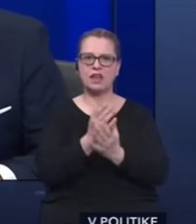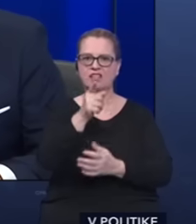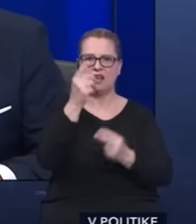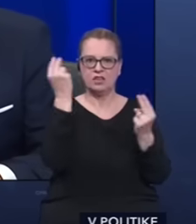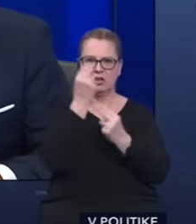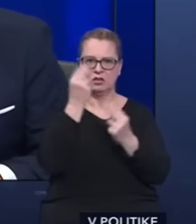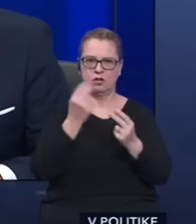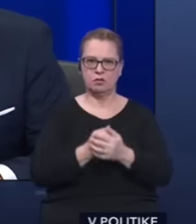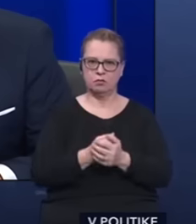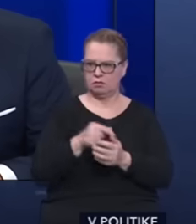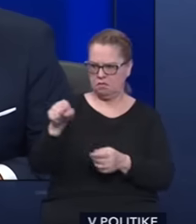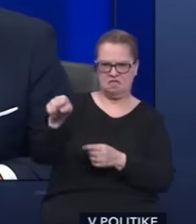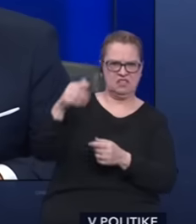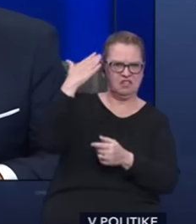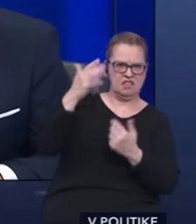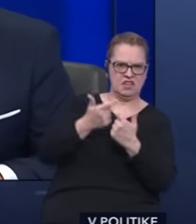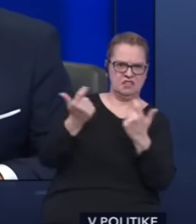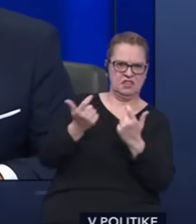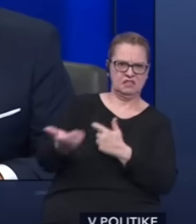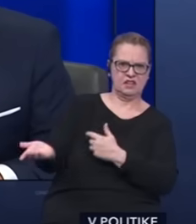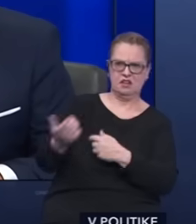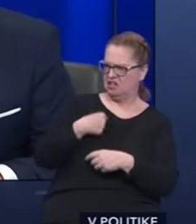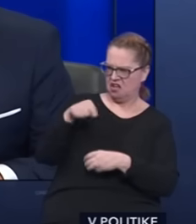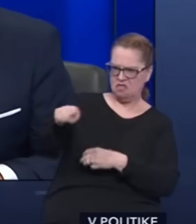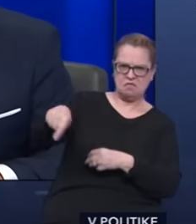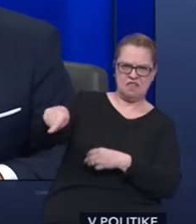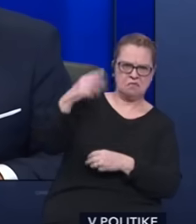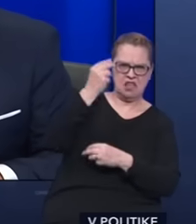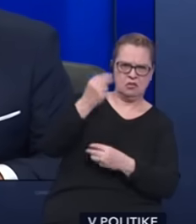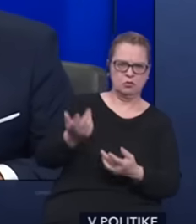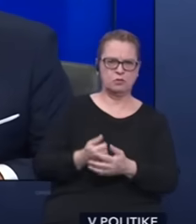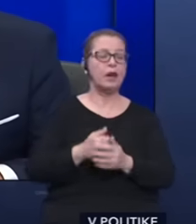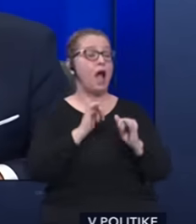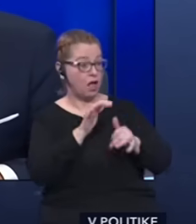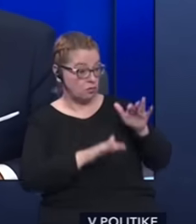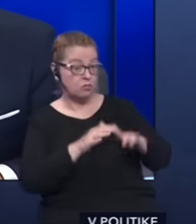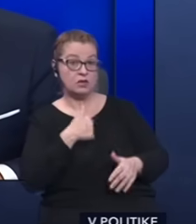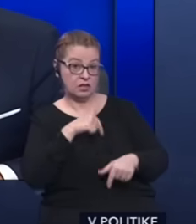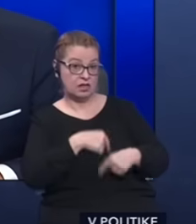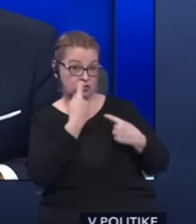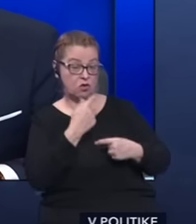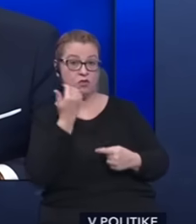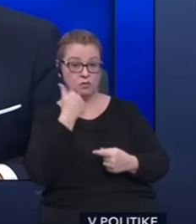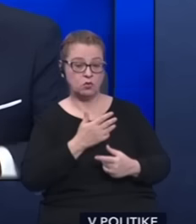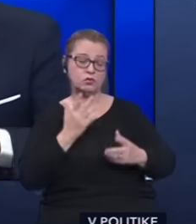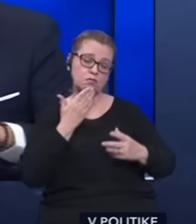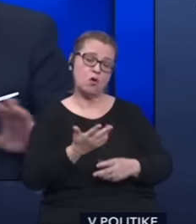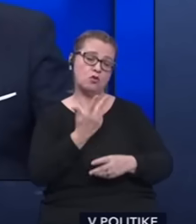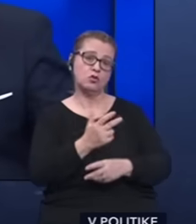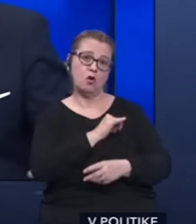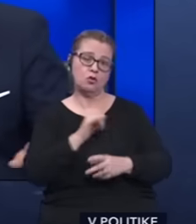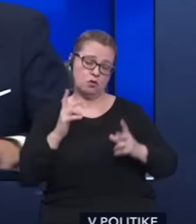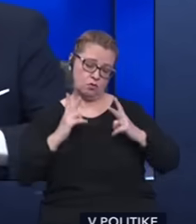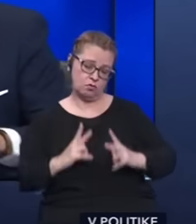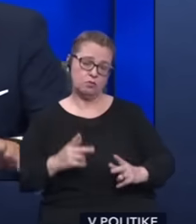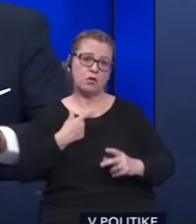že ste zvíli... To ste vedeli vysvetliť na tej tlačovke. Okay, v pohode, ja som vám vtedy nerozumel, ale v pohode, ale teraz vám to hovorím ľudský. Po 3 rokoch kľudu, keď som si od vás